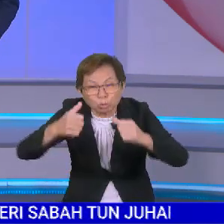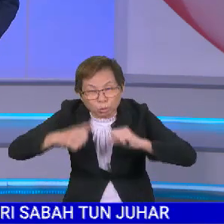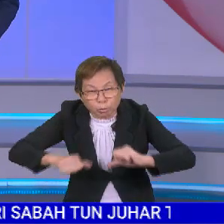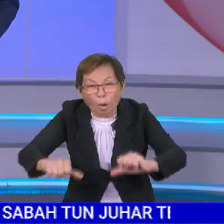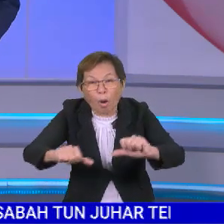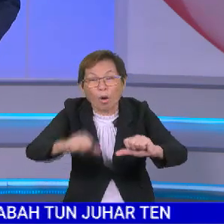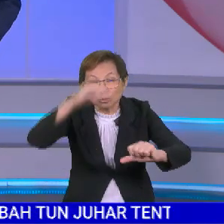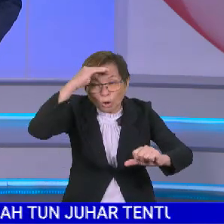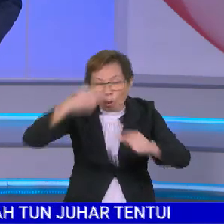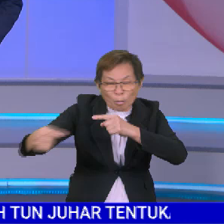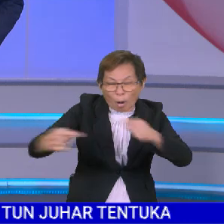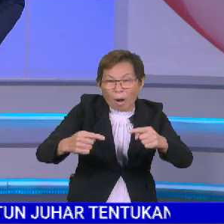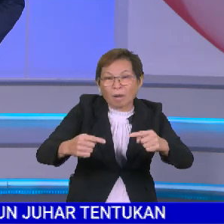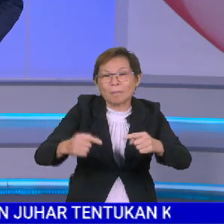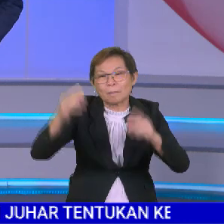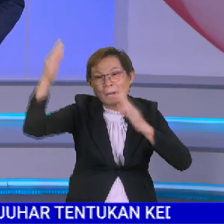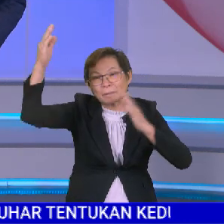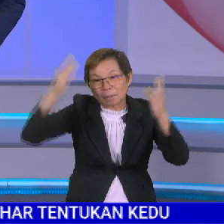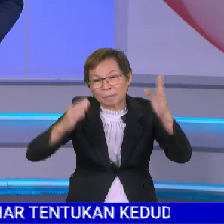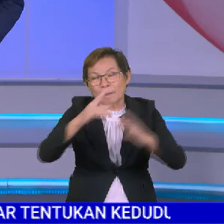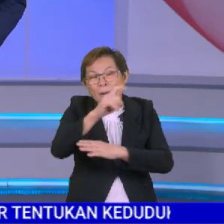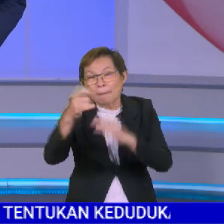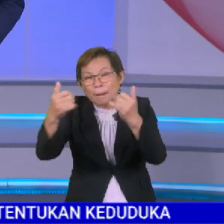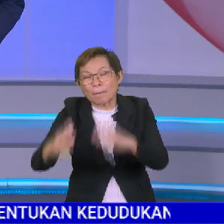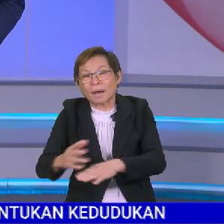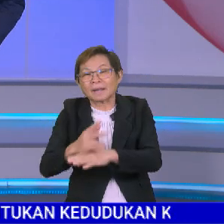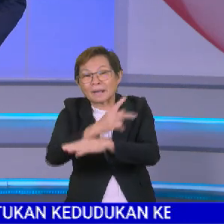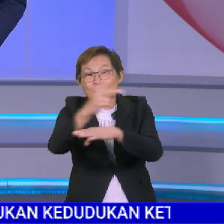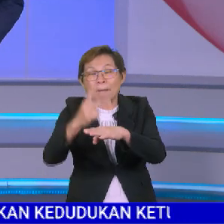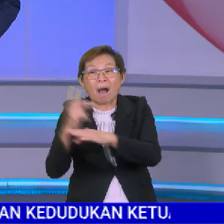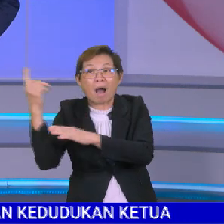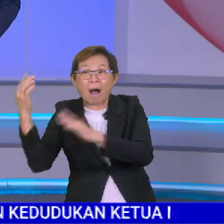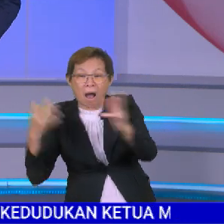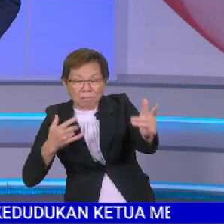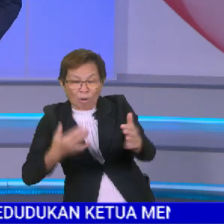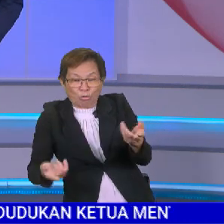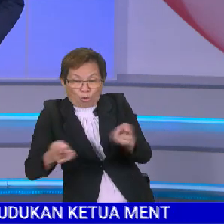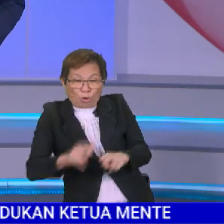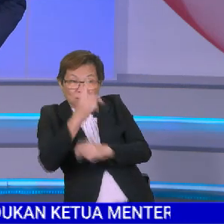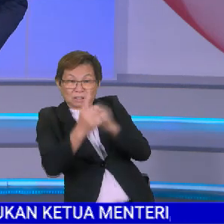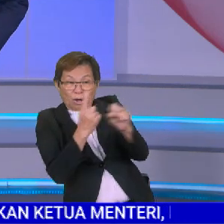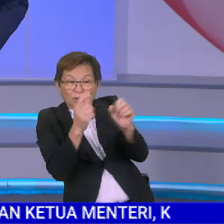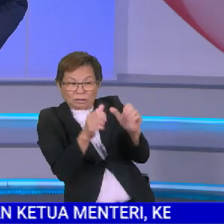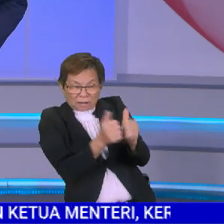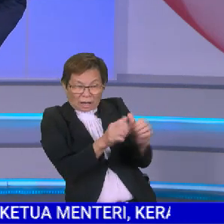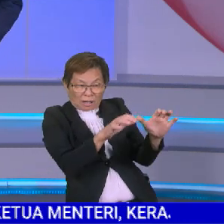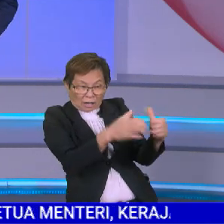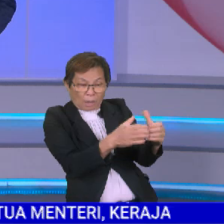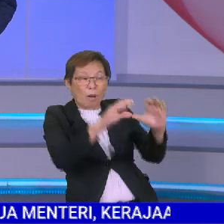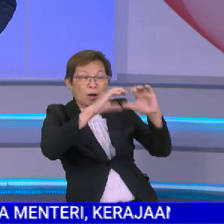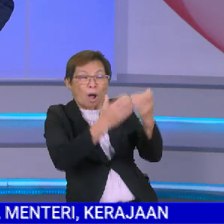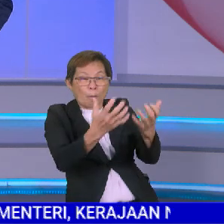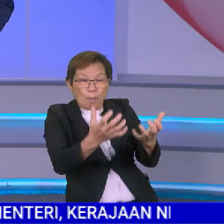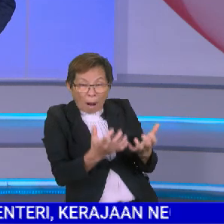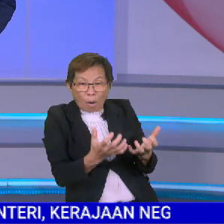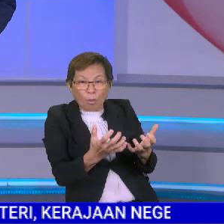Selatan dalam saingan Liga Malaysia. Bekas pemain kebangsaan Argentina yang mengikat kontrak selama setahun dengan kelab itu turut mahu membawa